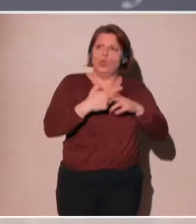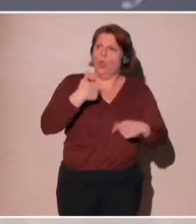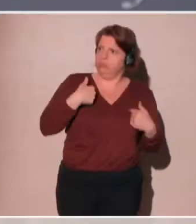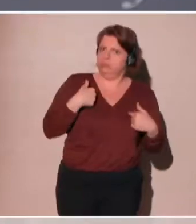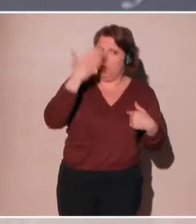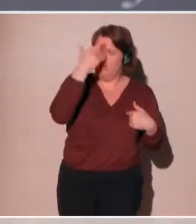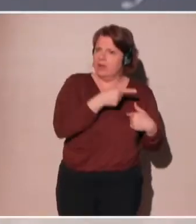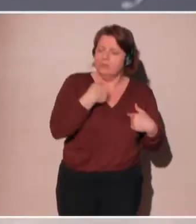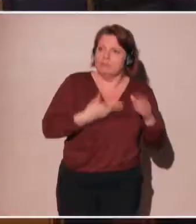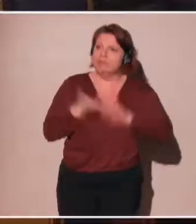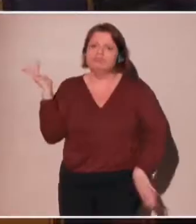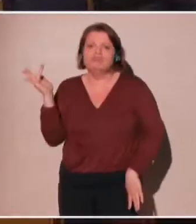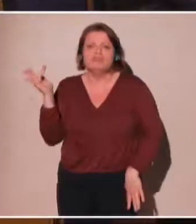courant.